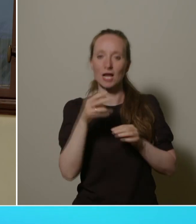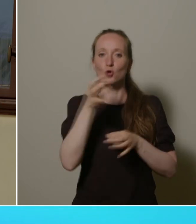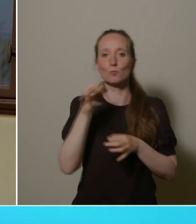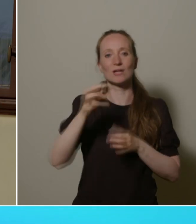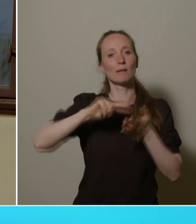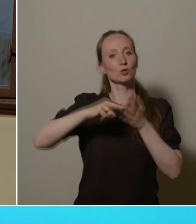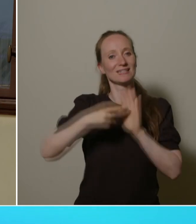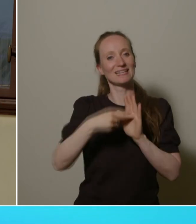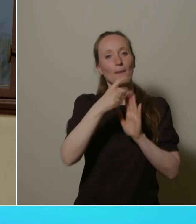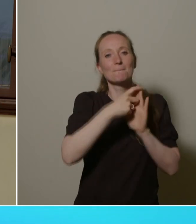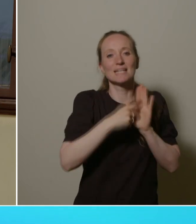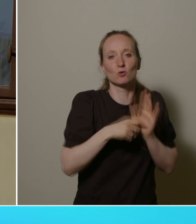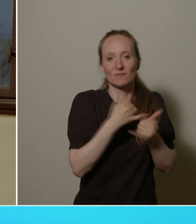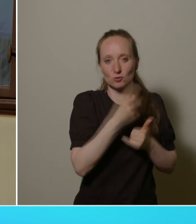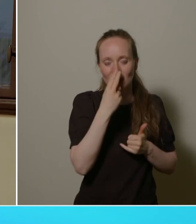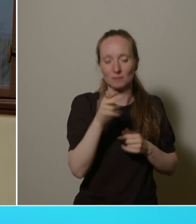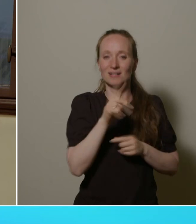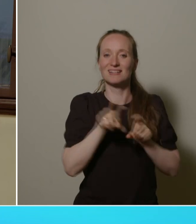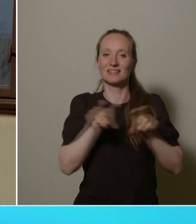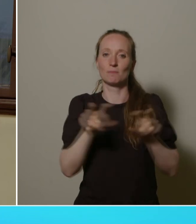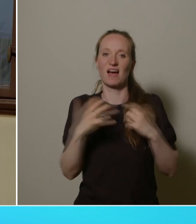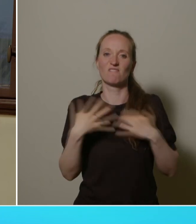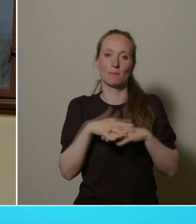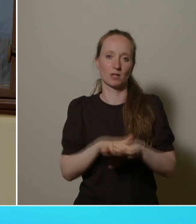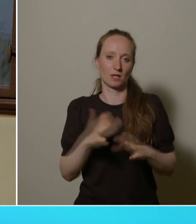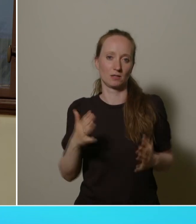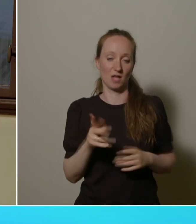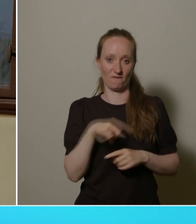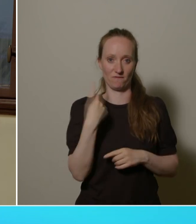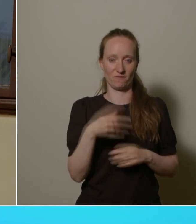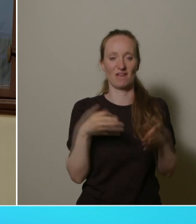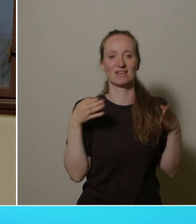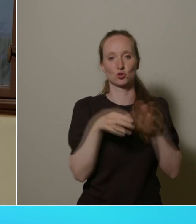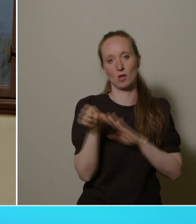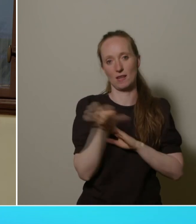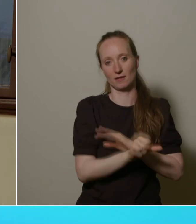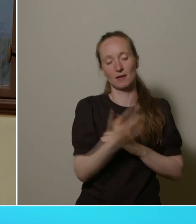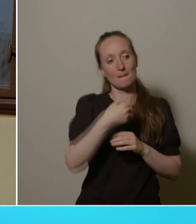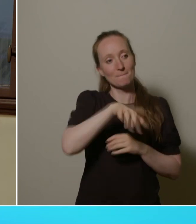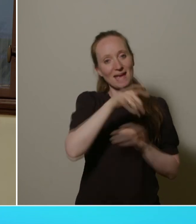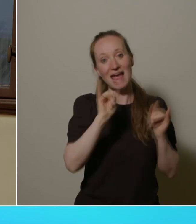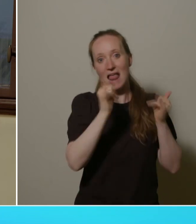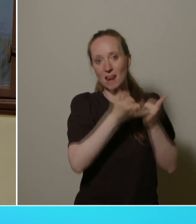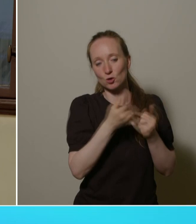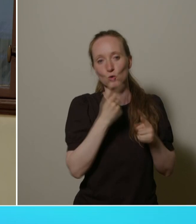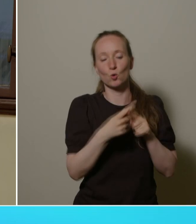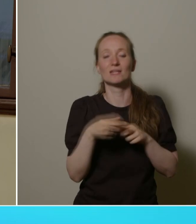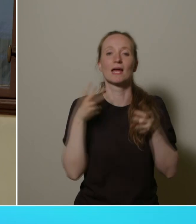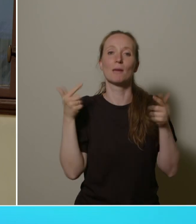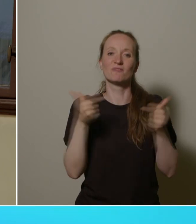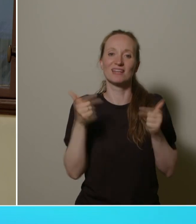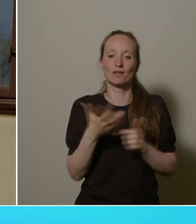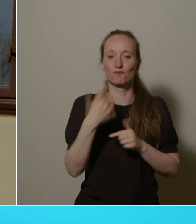diese Bedingungen haben viel mit dem Thema Vereinbarkeit zu tun. Wir als Linke wollen, dass mehr Eltern und auch mehr Pflegende von Angehörigen den Weg